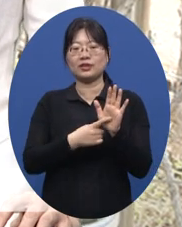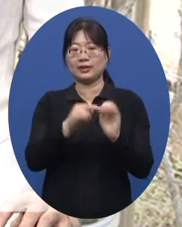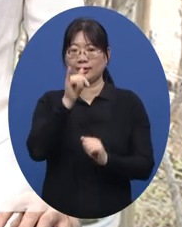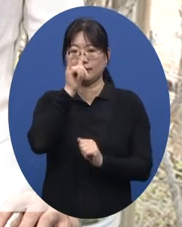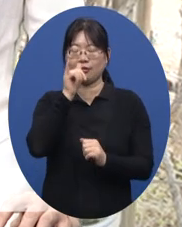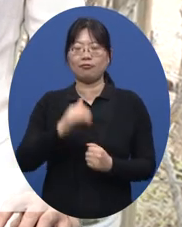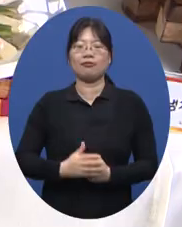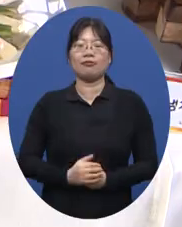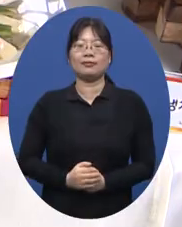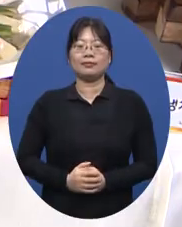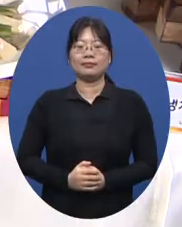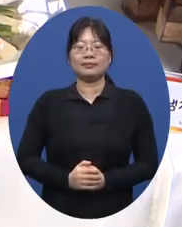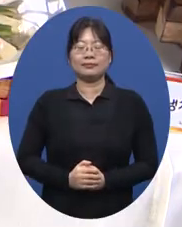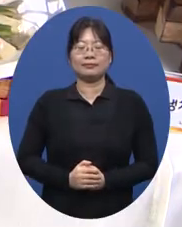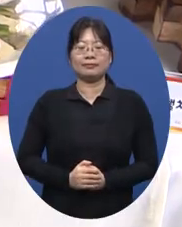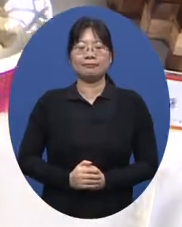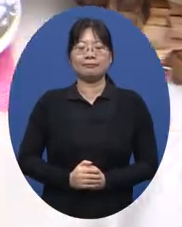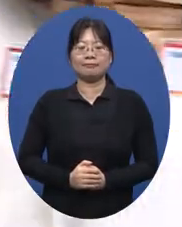기자입니다.